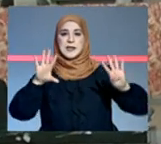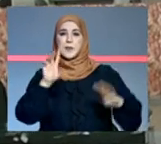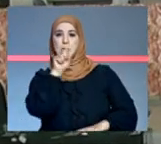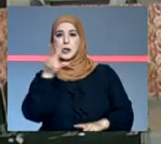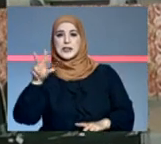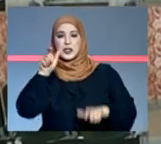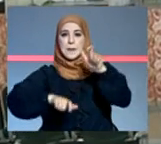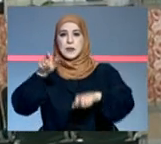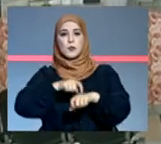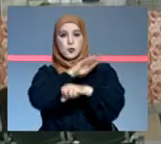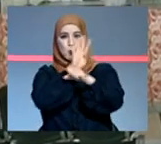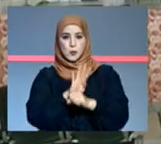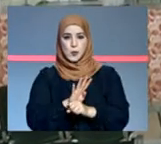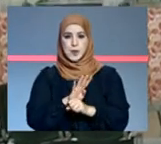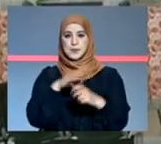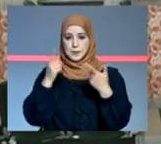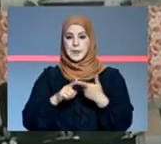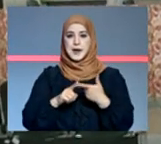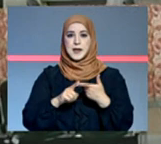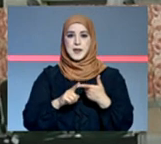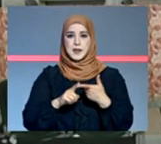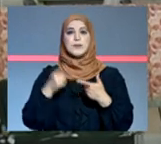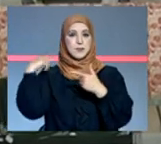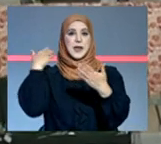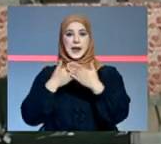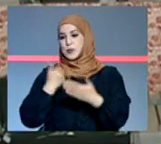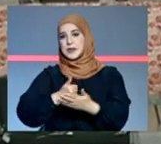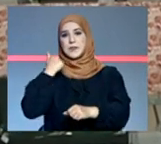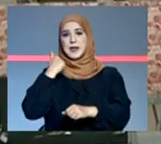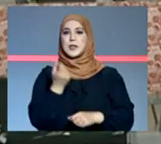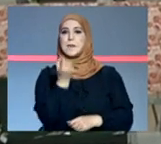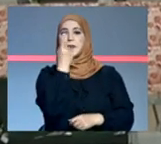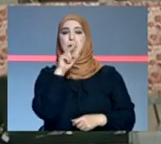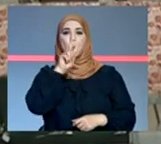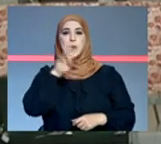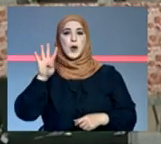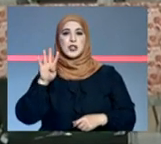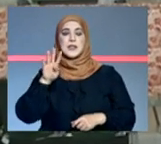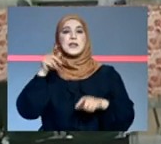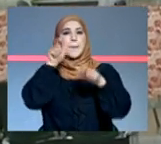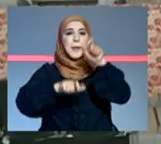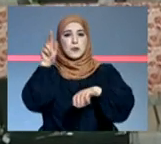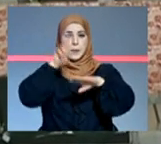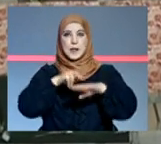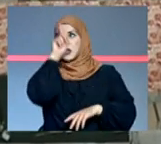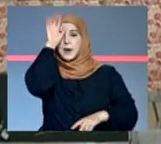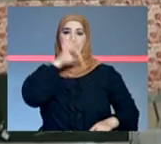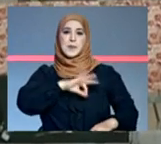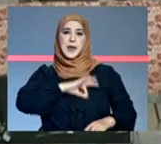2913 حالة إيجابية، مع سجلنا إلى حد يوم أمس 124 حالة وفاة إن شاء الله ربي